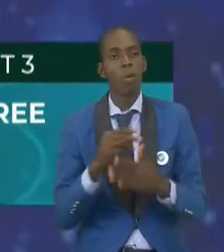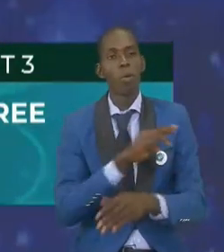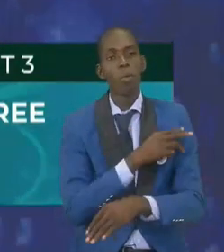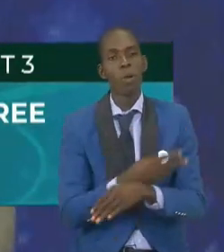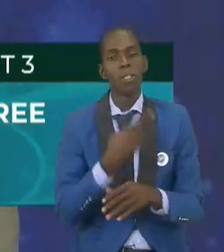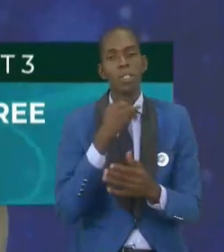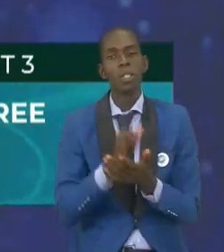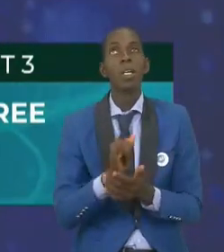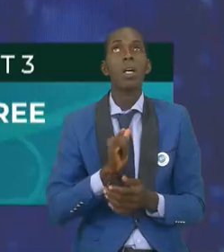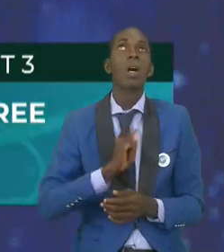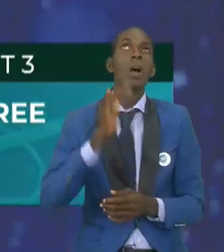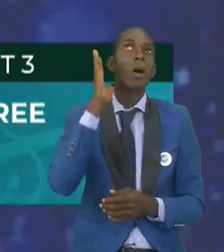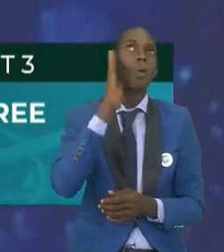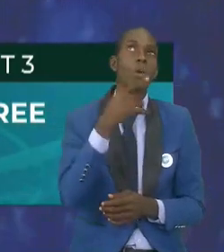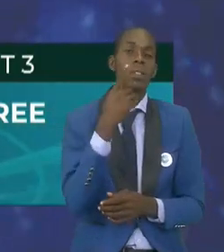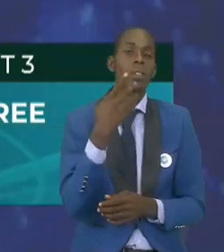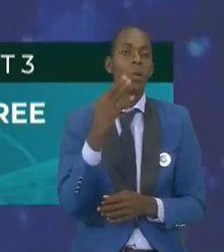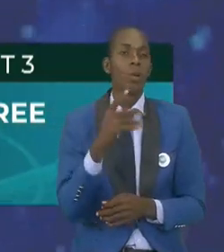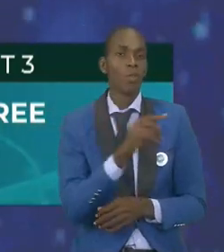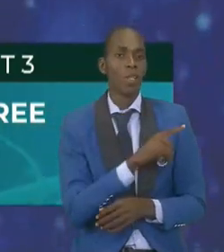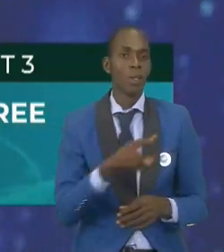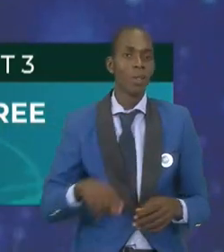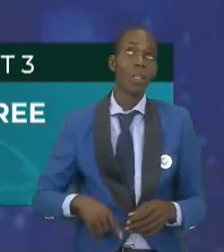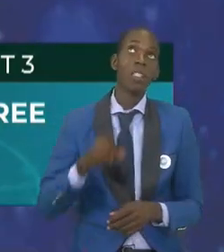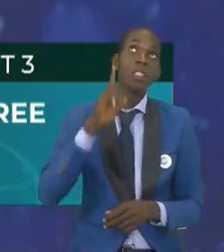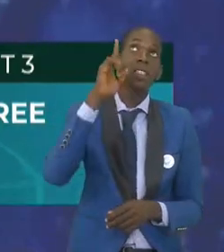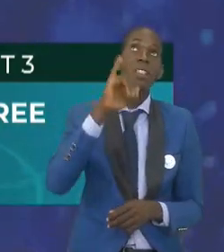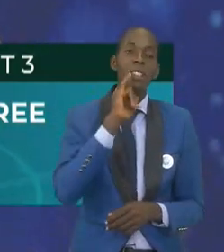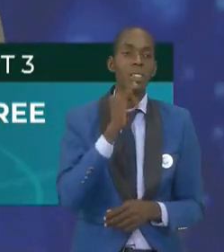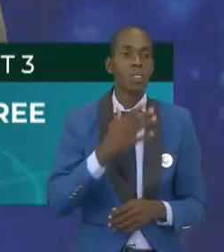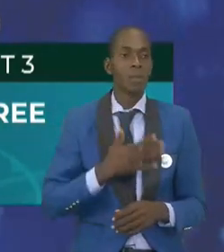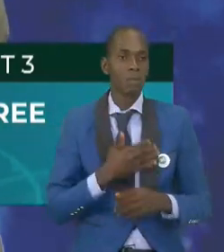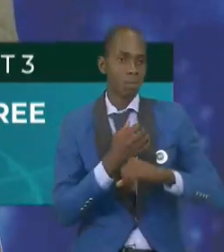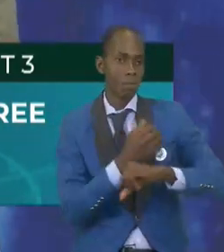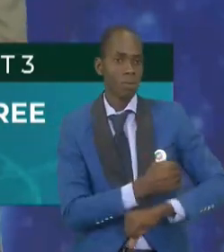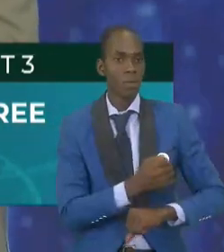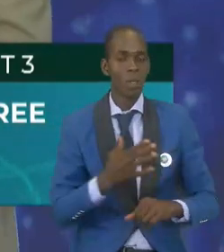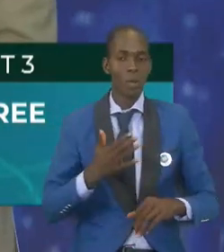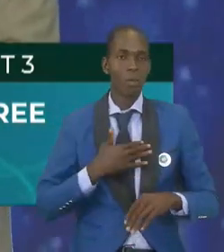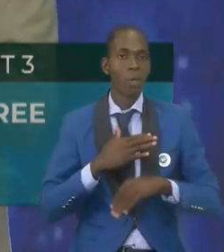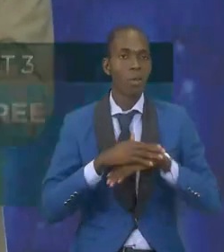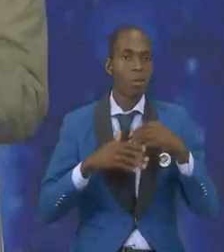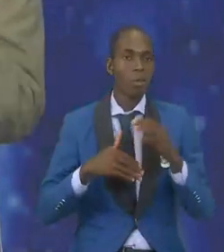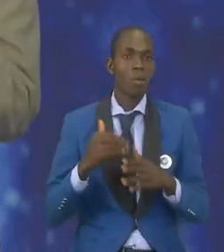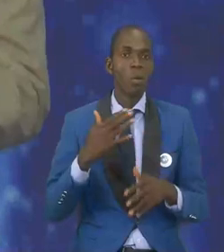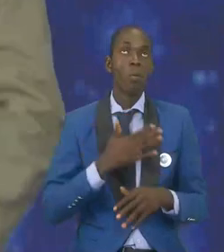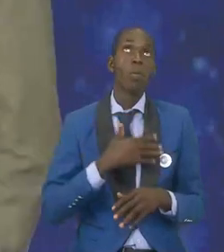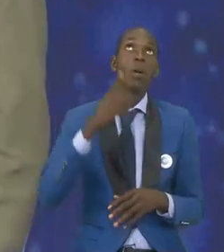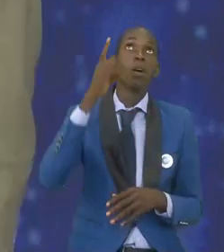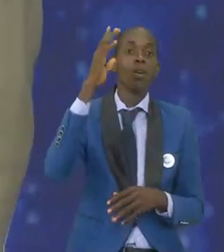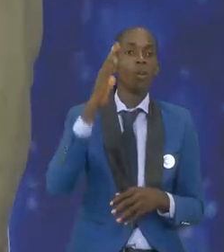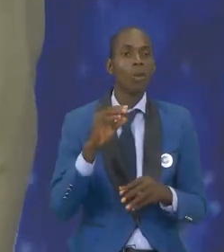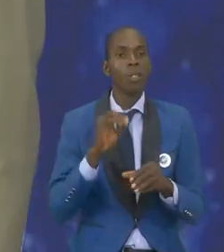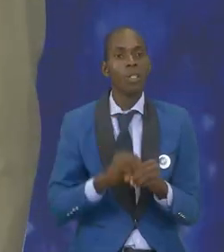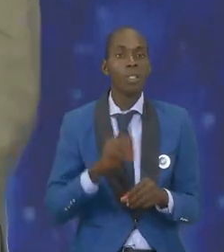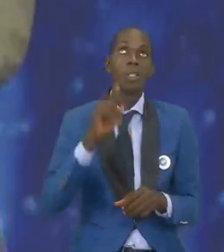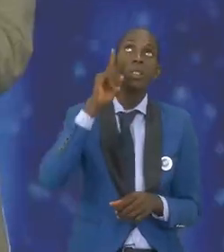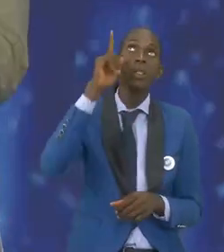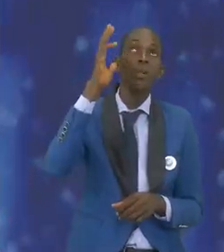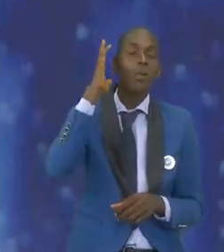je versais de jeudi à l'Éternel mon refuge et ma forteresse mon Dieu